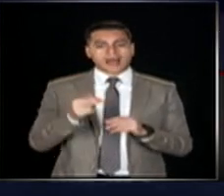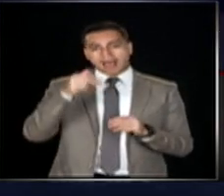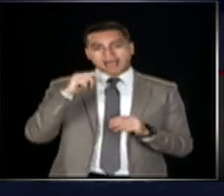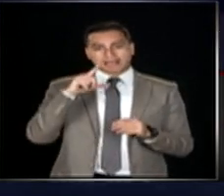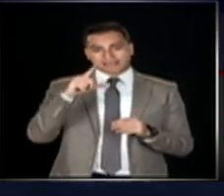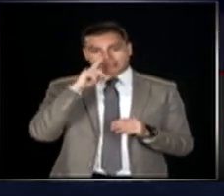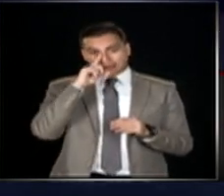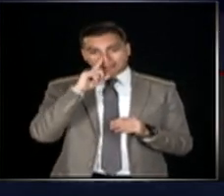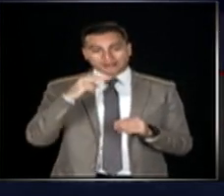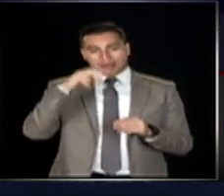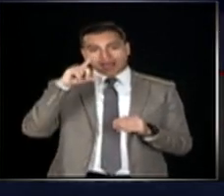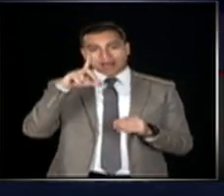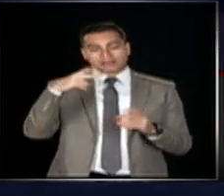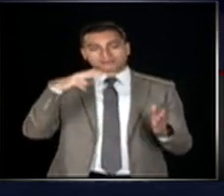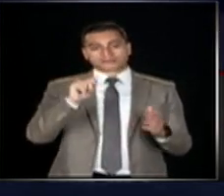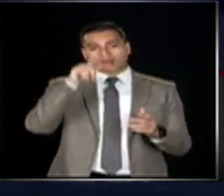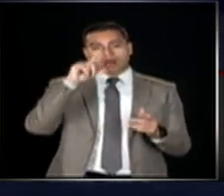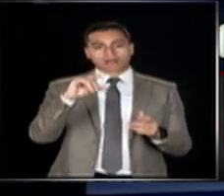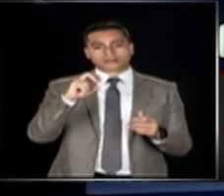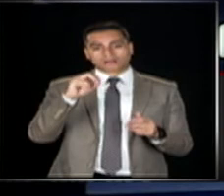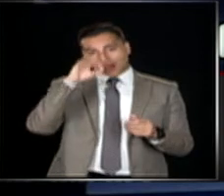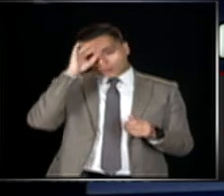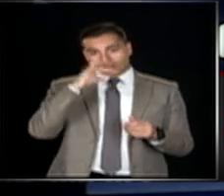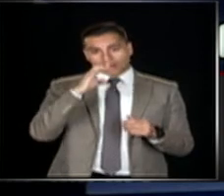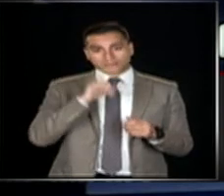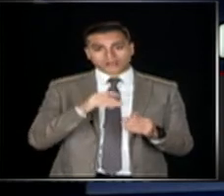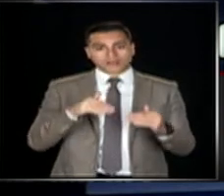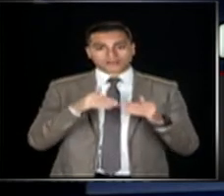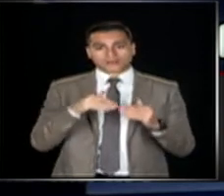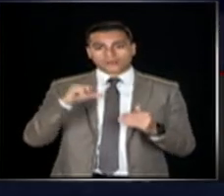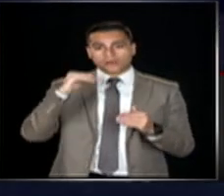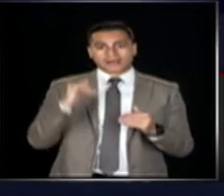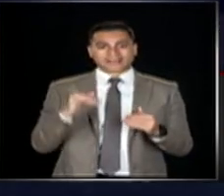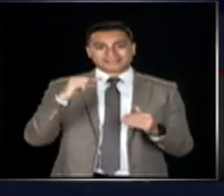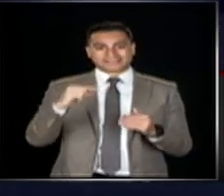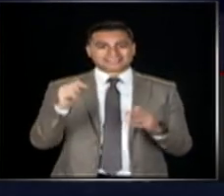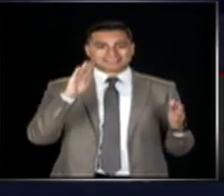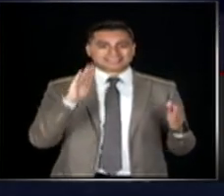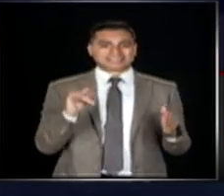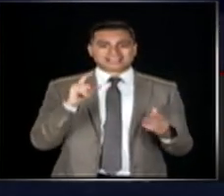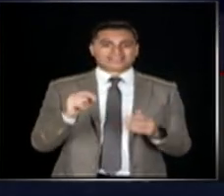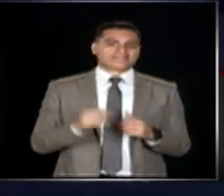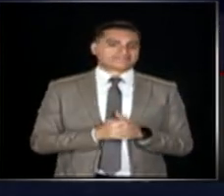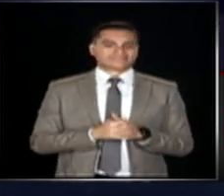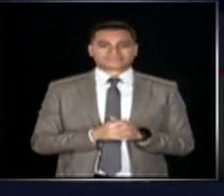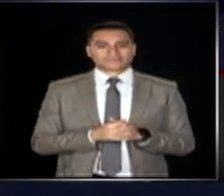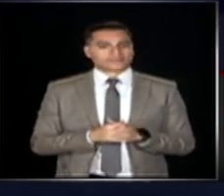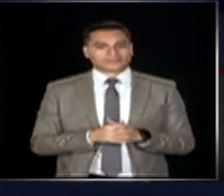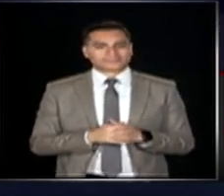صادق الاء عادل لو جابتك صح اتعدلته وحيد سيف